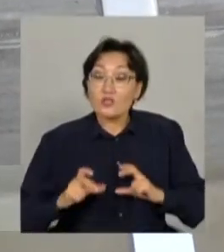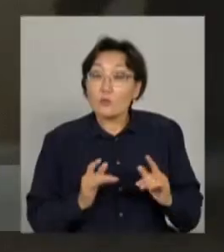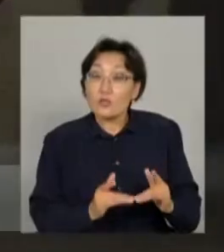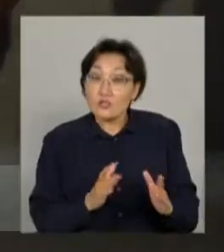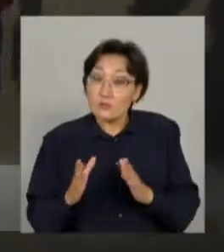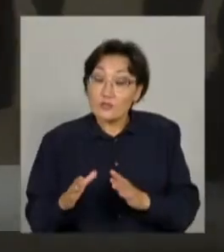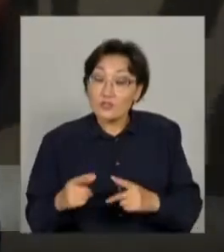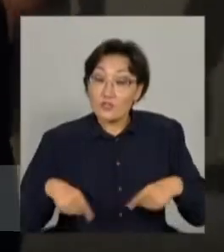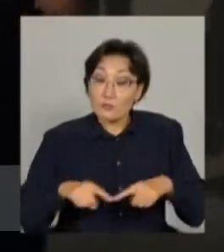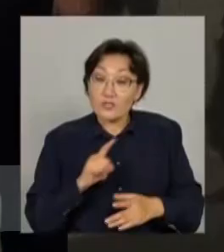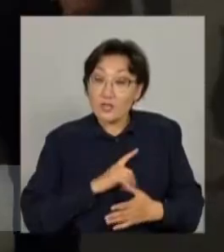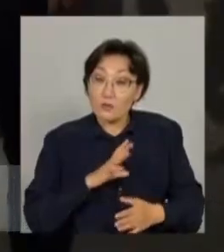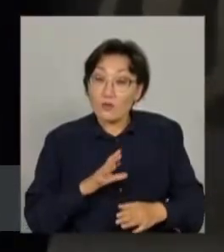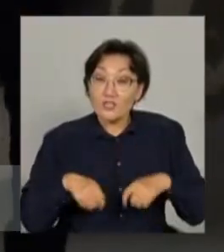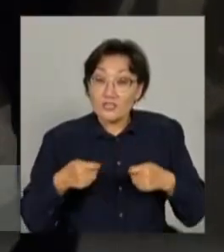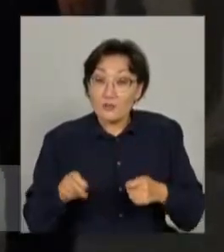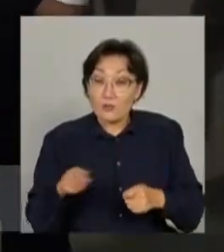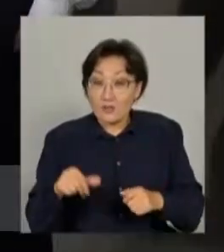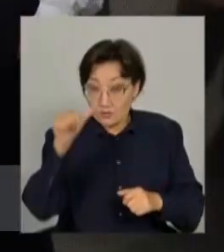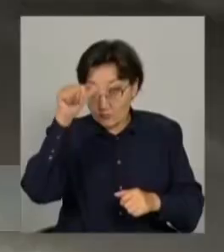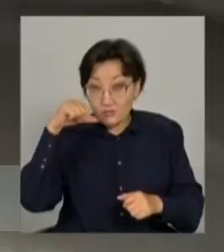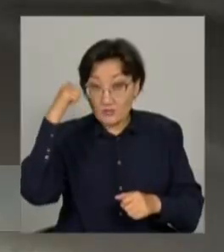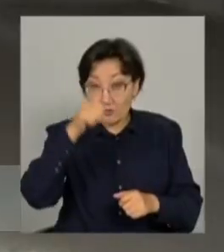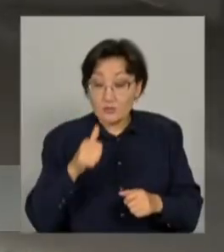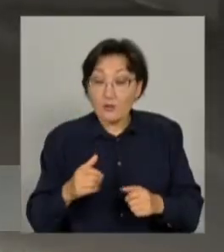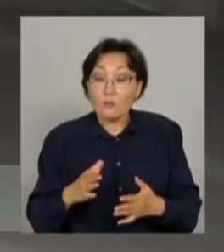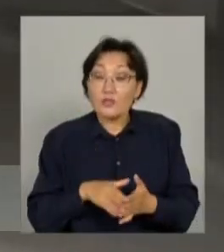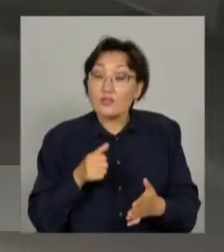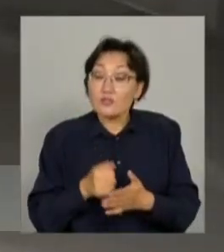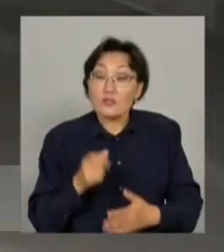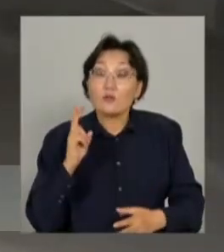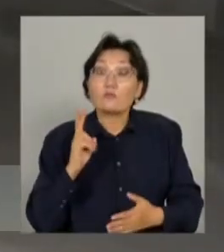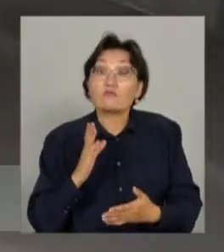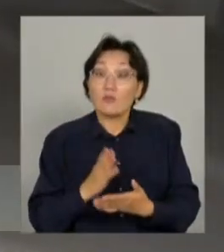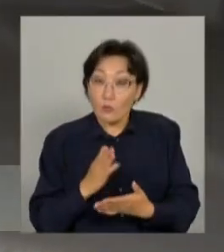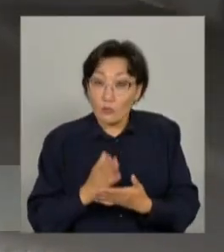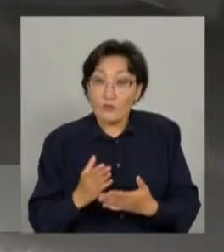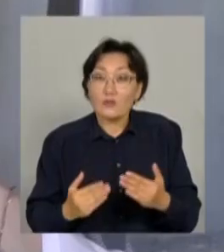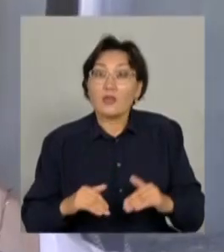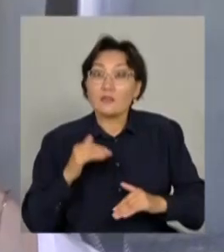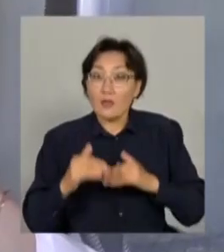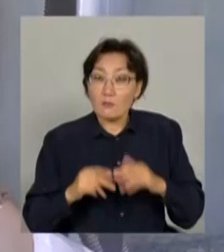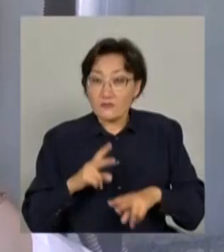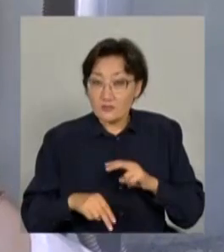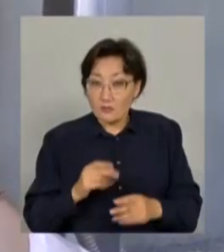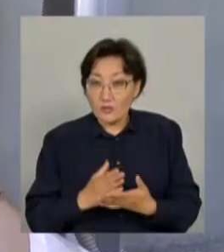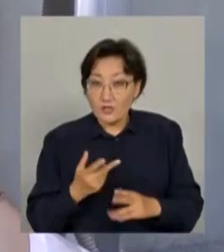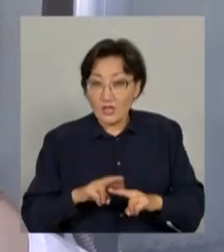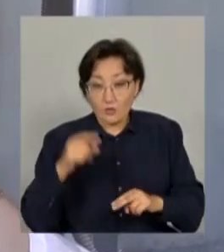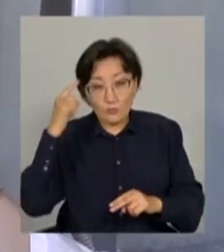общежития. Объект, который должны были сдать в декабре этого года, все еще находится на этапе возведения. Я считаю, что